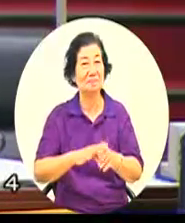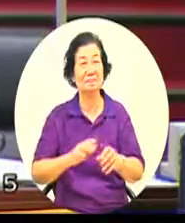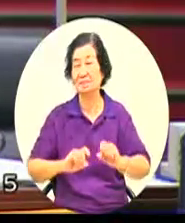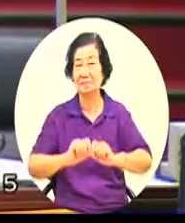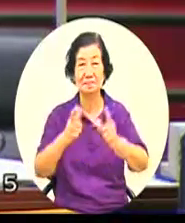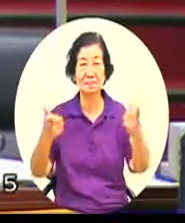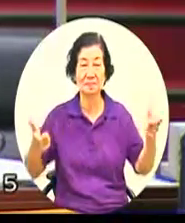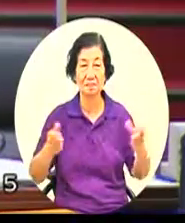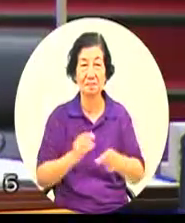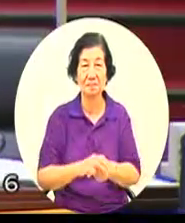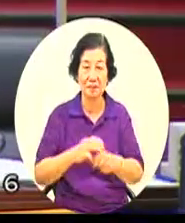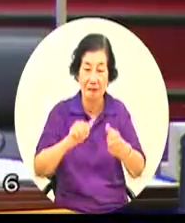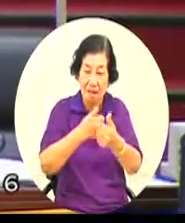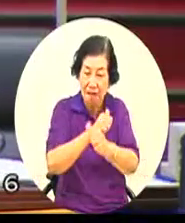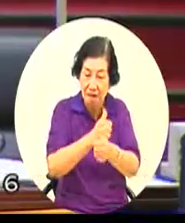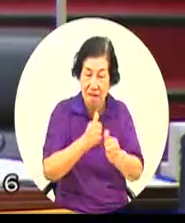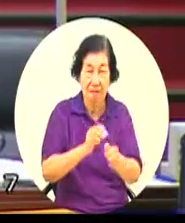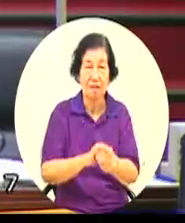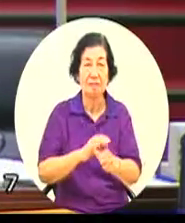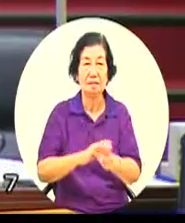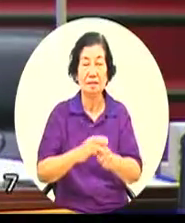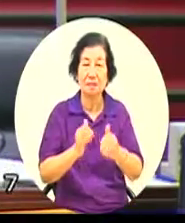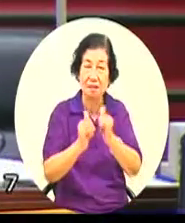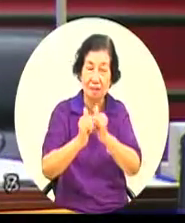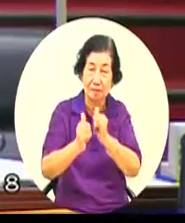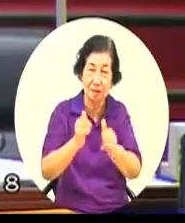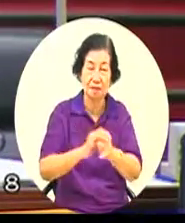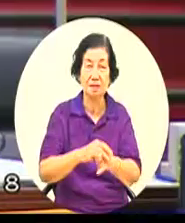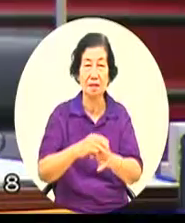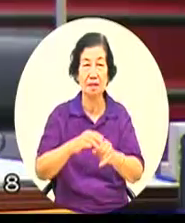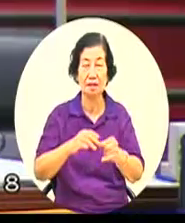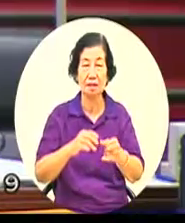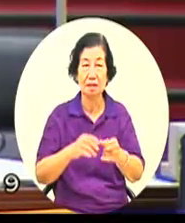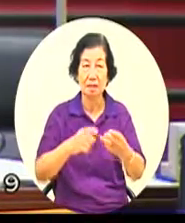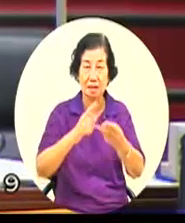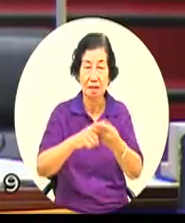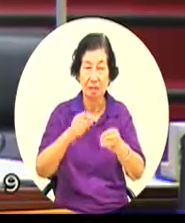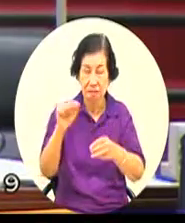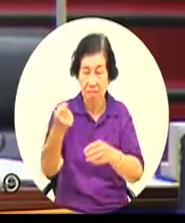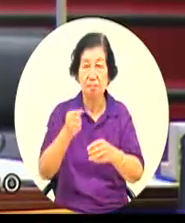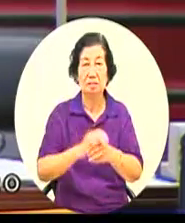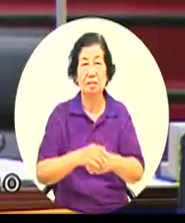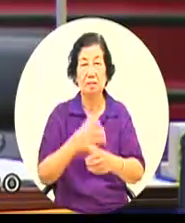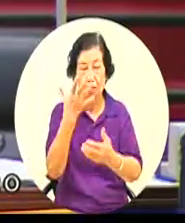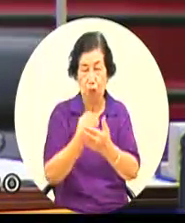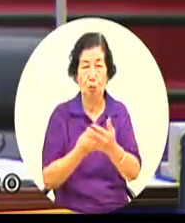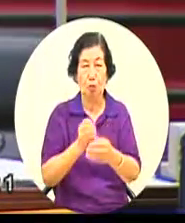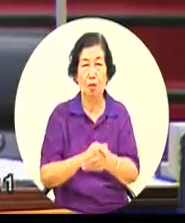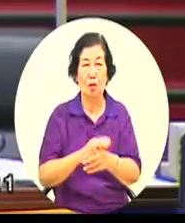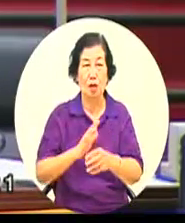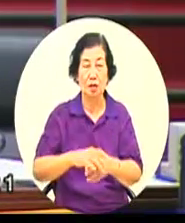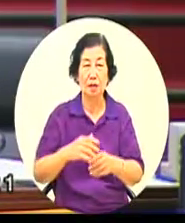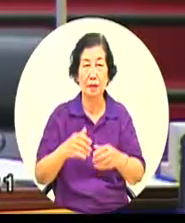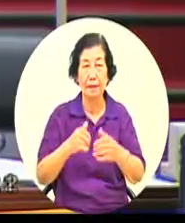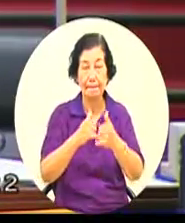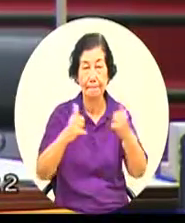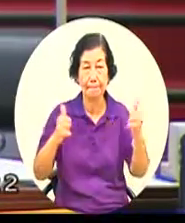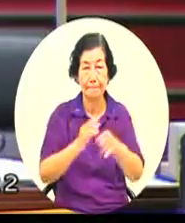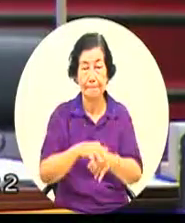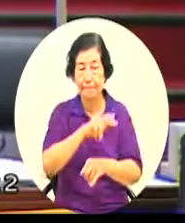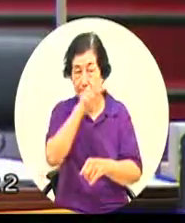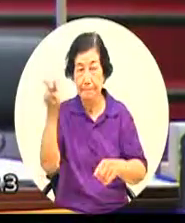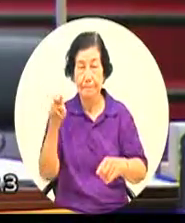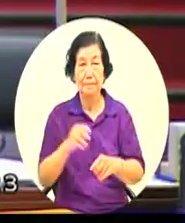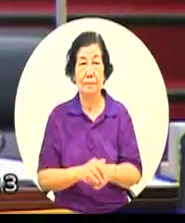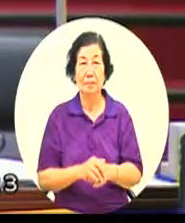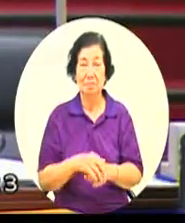主义、文凭主义，名校呢一定会存在。那是不是迷失呢？其实不是迷失，为什么呢？比如说我